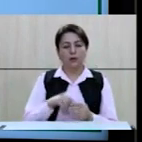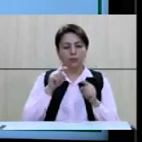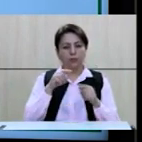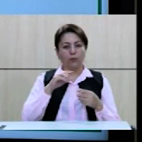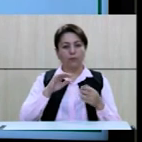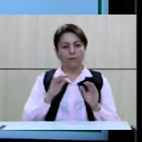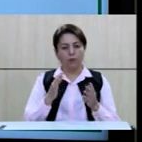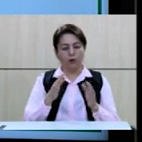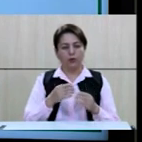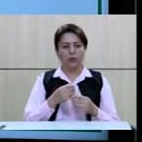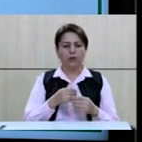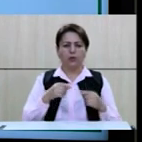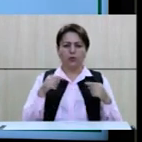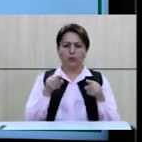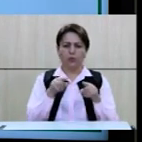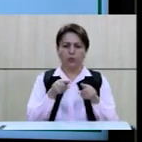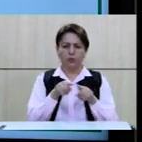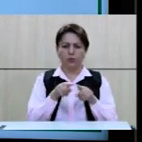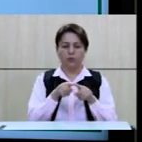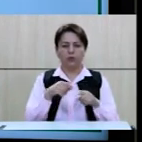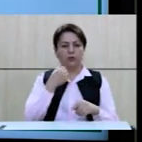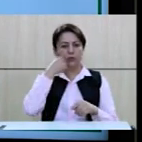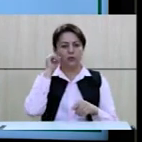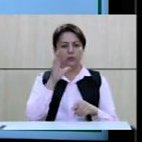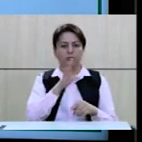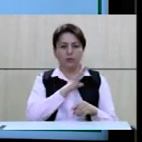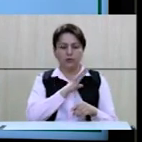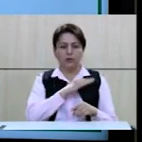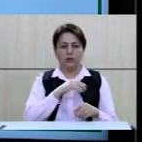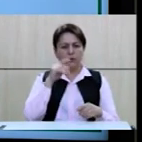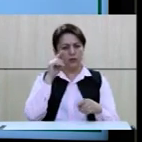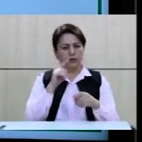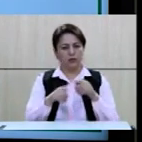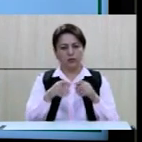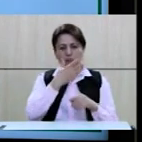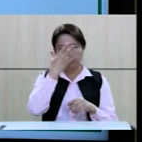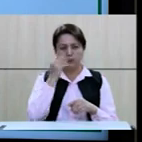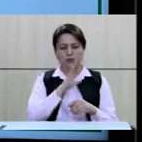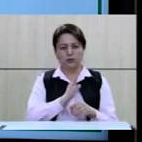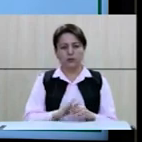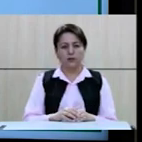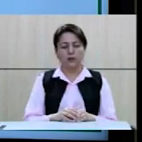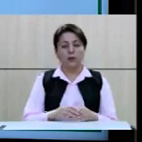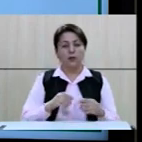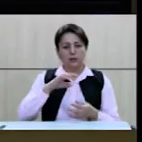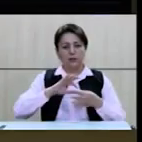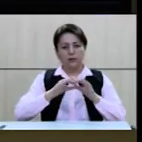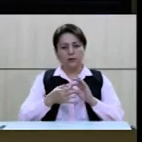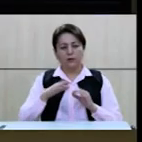voqea xuddi kechagina bo'lgandek, ammo darrov 3 yil o'tibdi. Keyingi